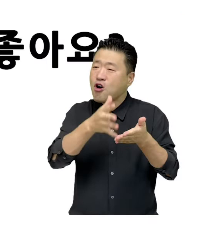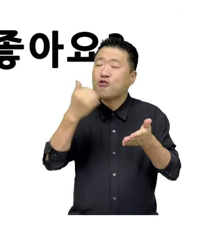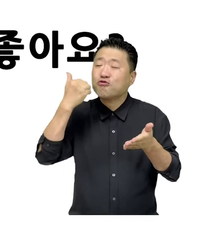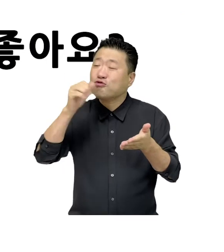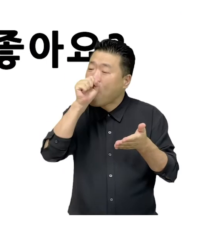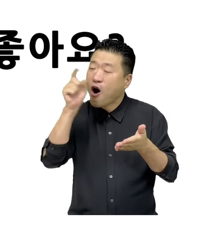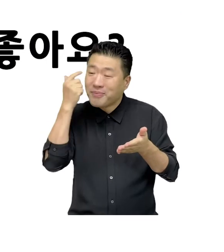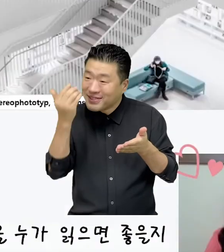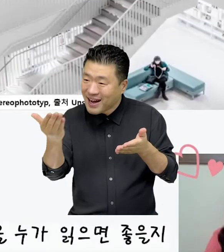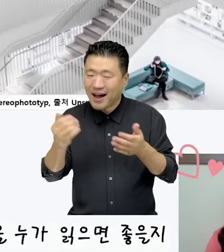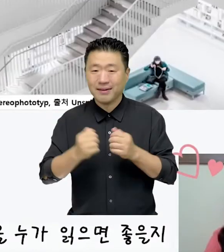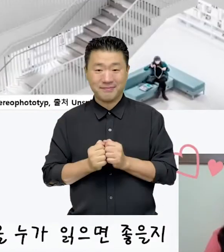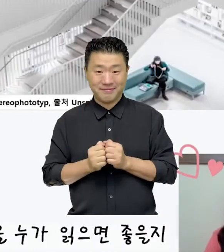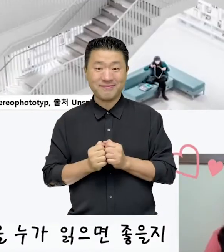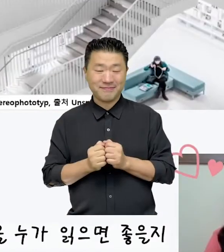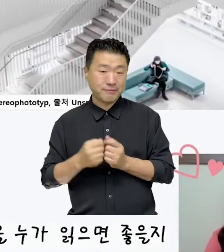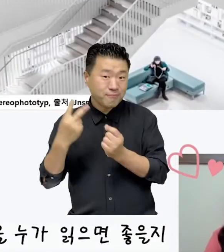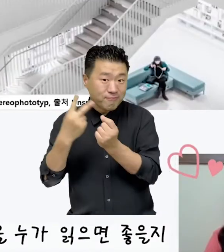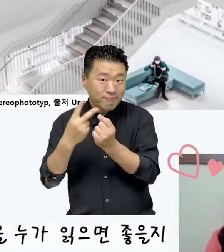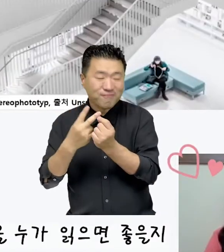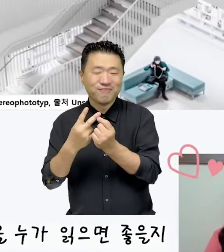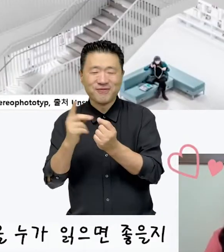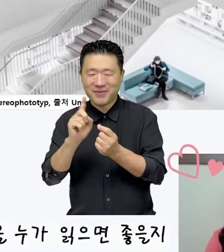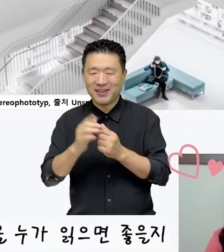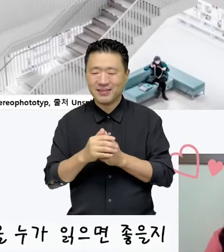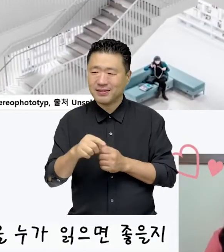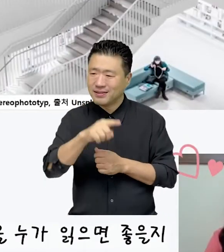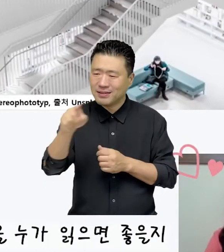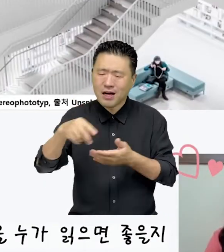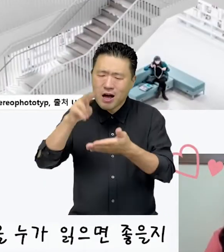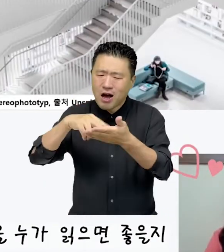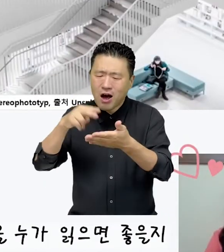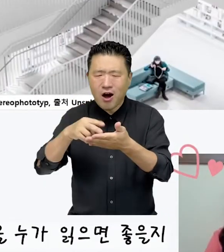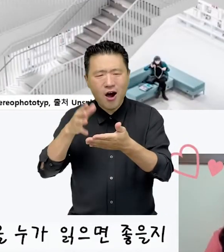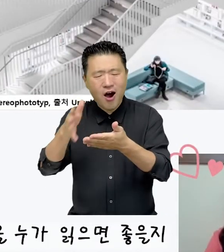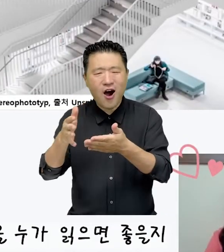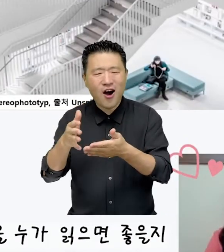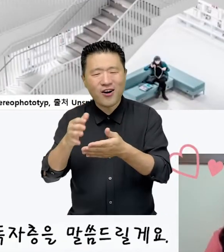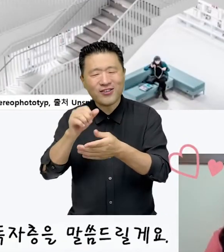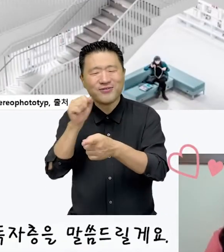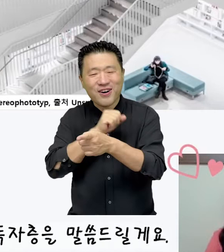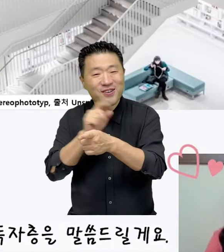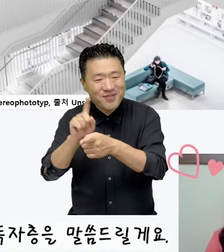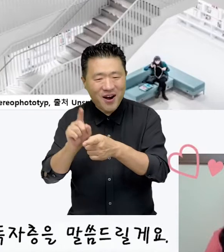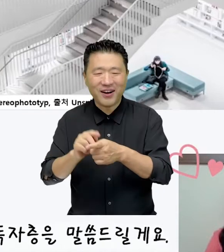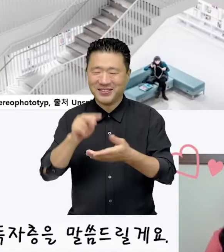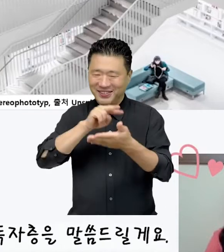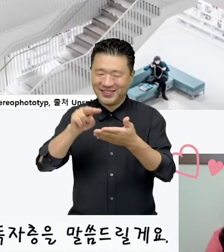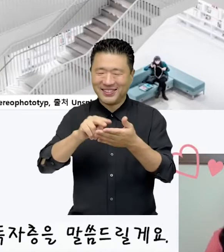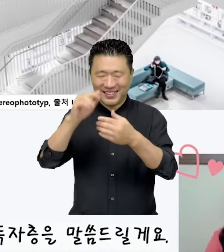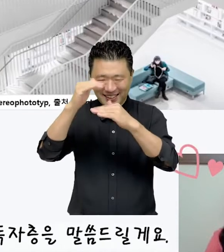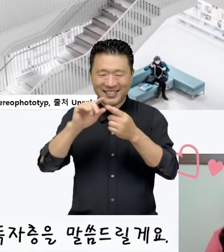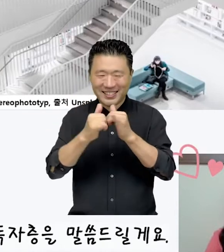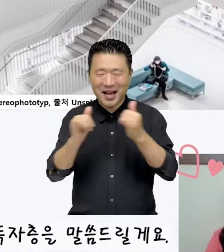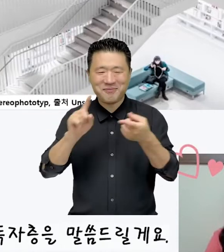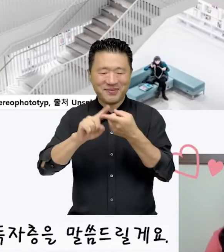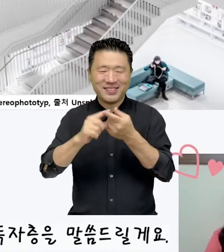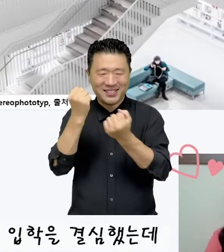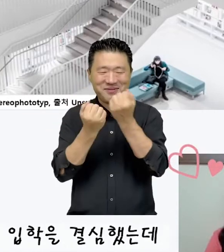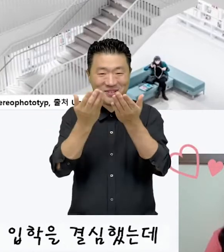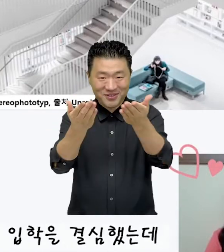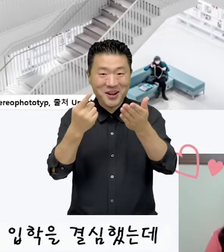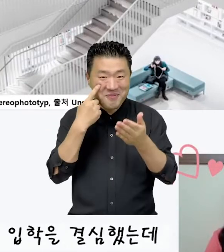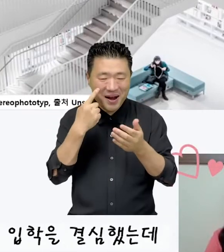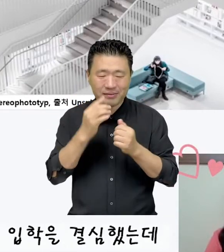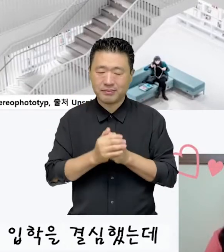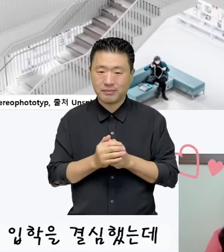누가 읽으면 좋아요? 그럼 이번엔 두 번째로 이 책을 누가 읽으면 좋을지 대상 독자층을 말씀드릴게요.